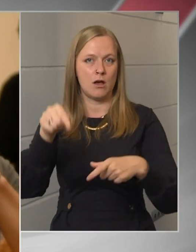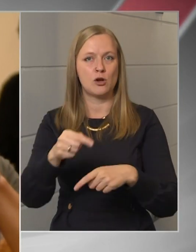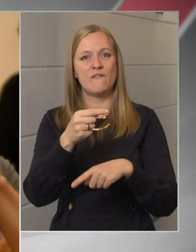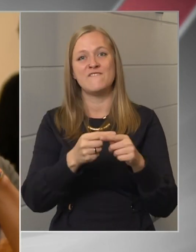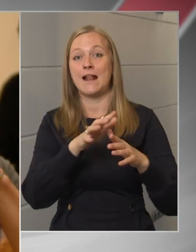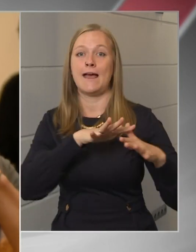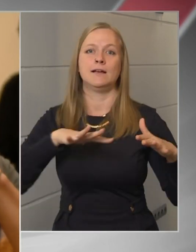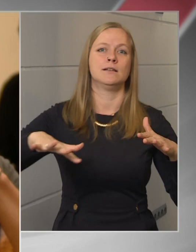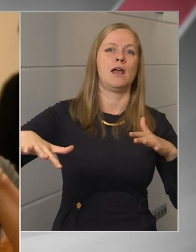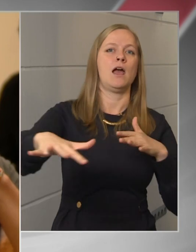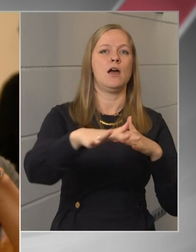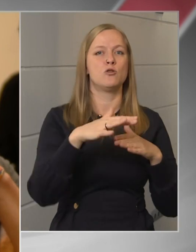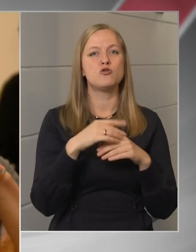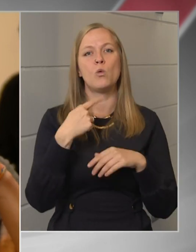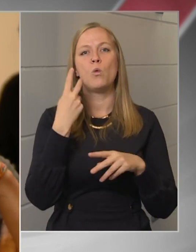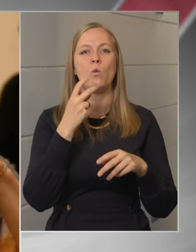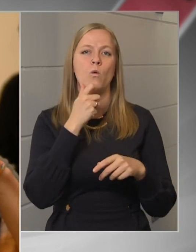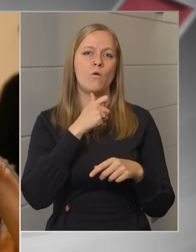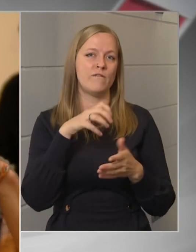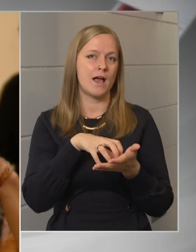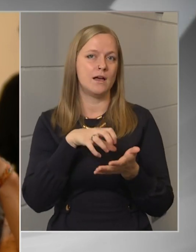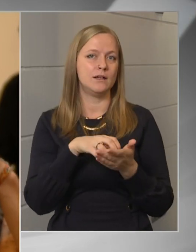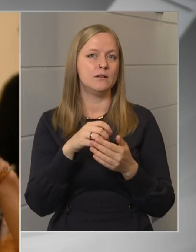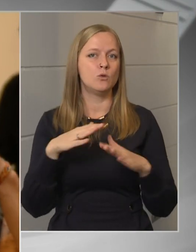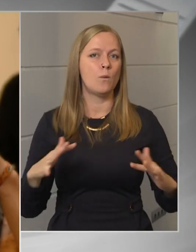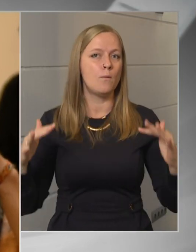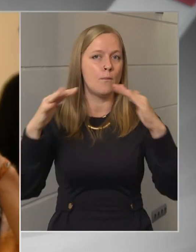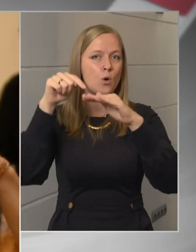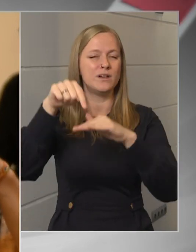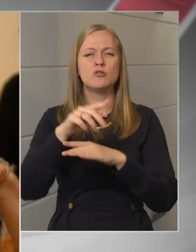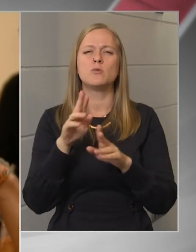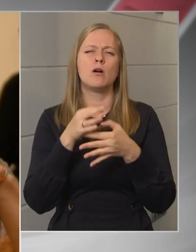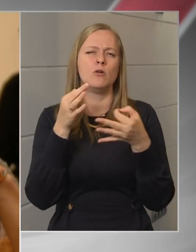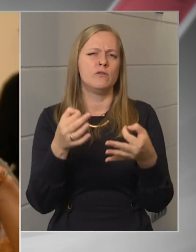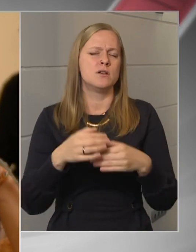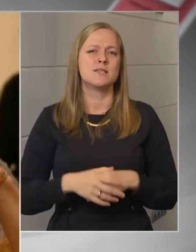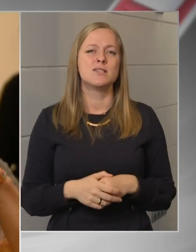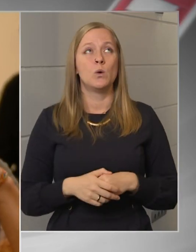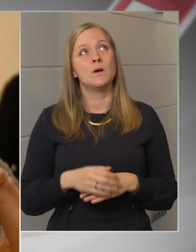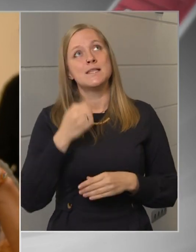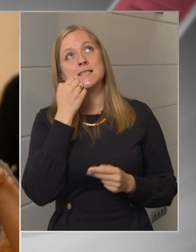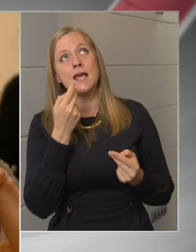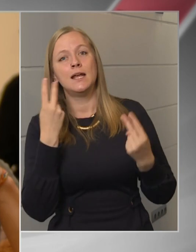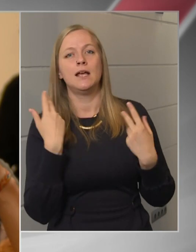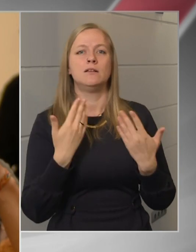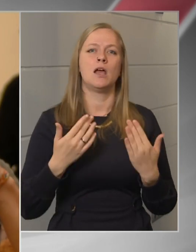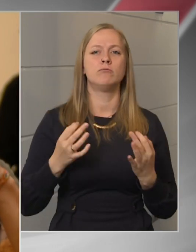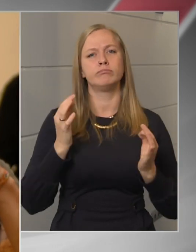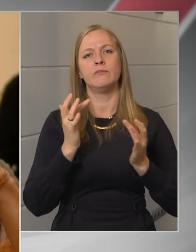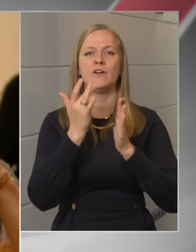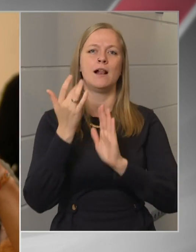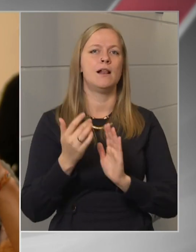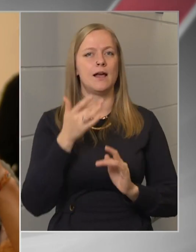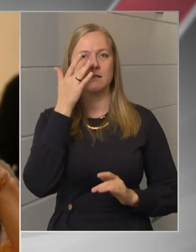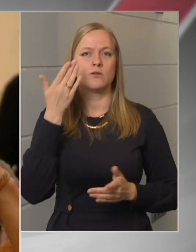fél hektáros ingatlanról, az Óvári dombon, és ugye itt nem csak arról van szó, hogy szerénye, fellengzőse az az